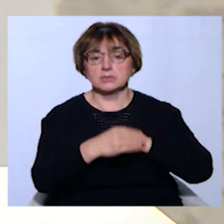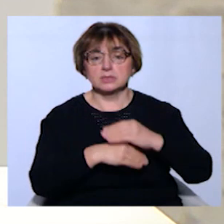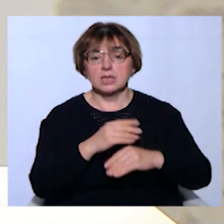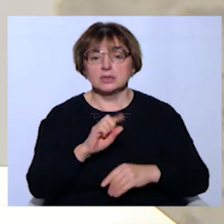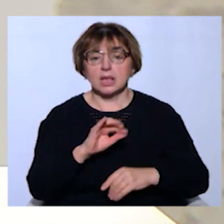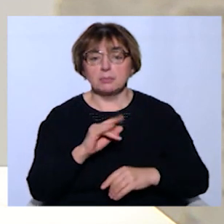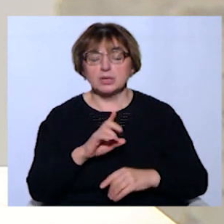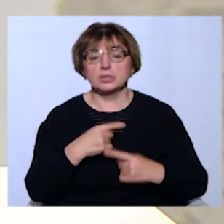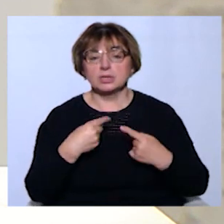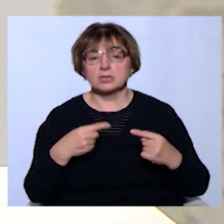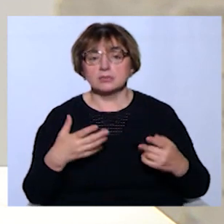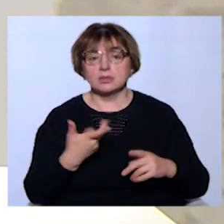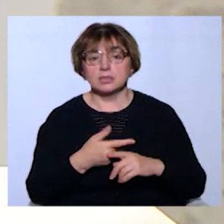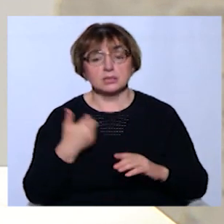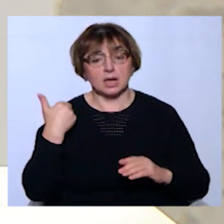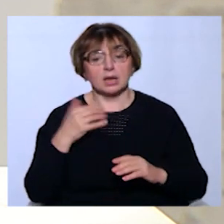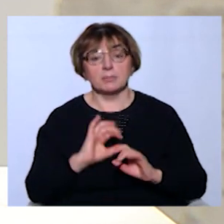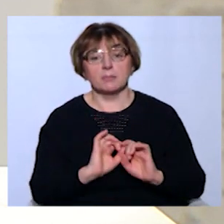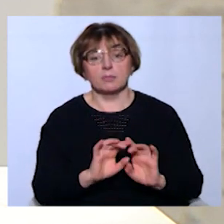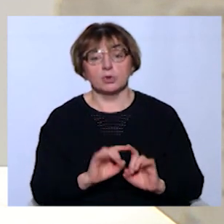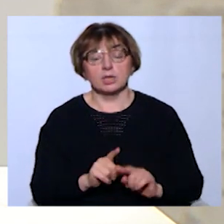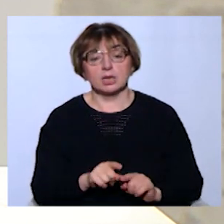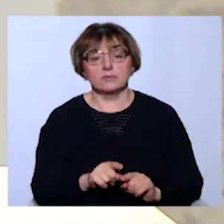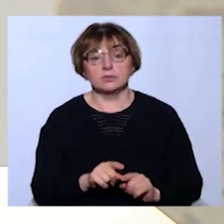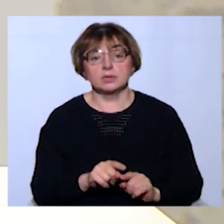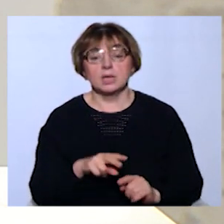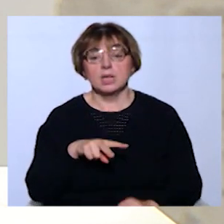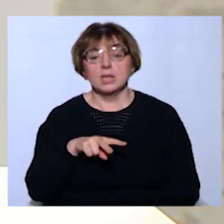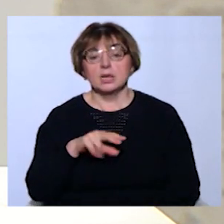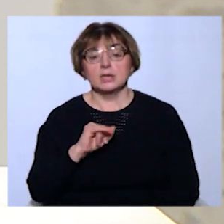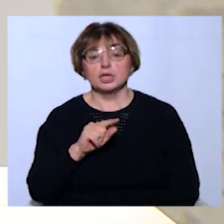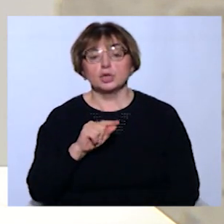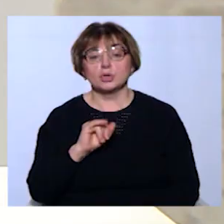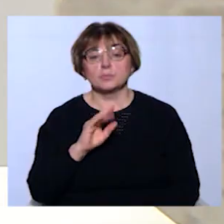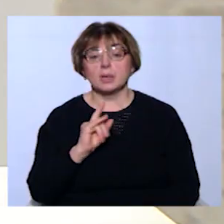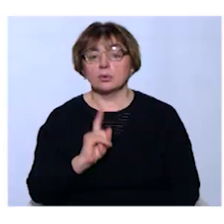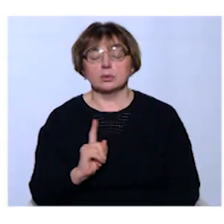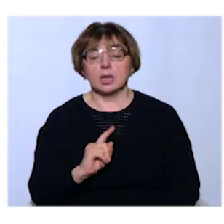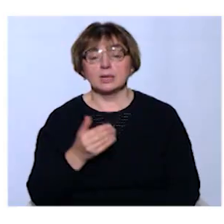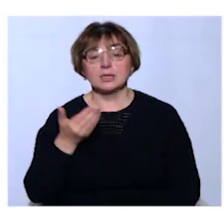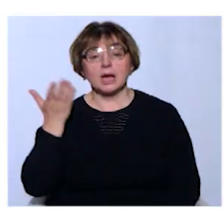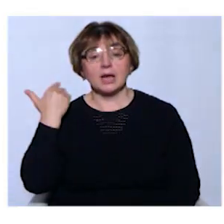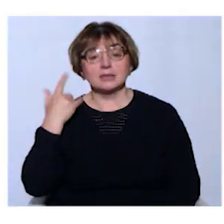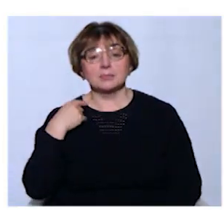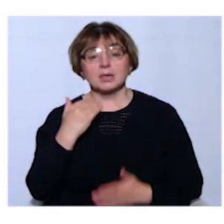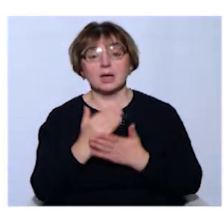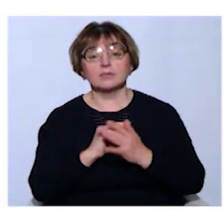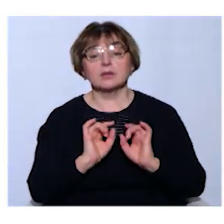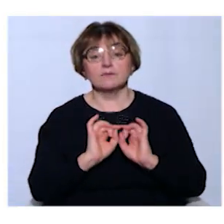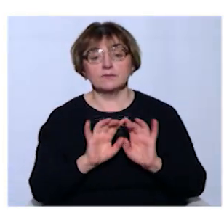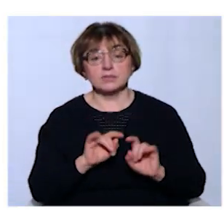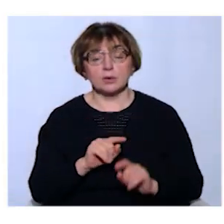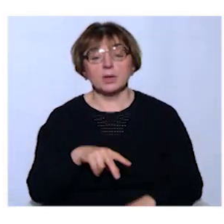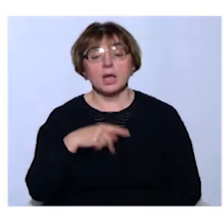სხვა. ახლა მე წეღან ვახსენე ლითოსფერო. მოდით გავიხსენოთ, წინა გაკვეთილებზე კი ვისაუბრეთ ამაზე,